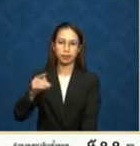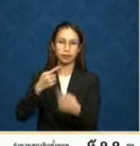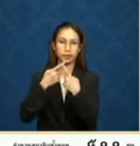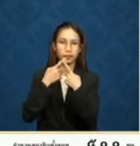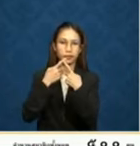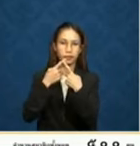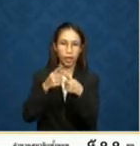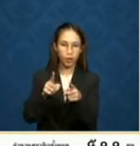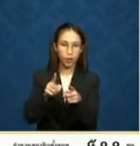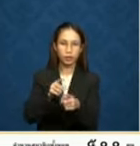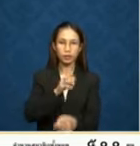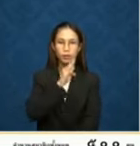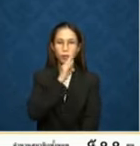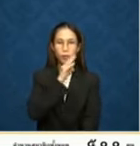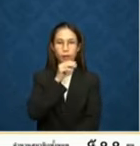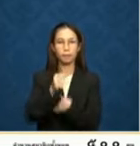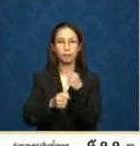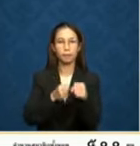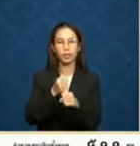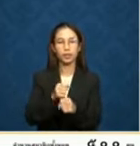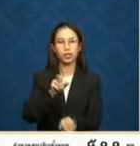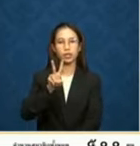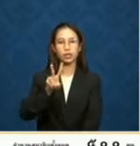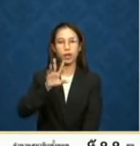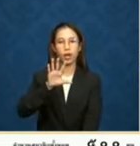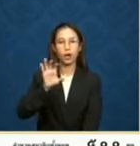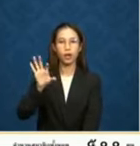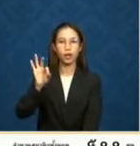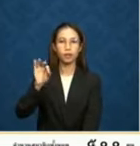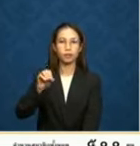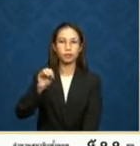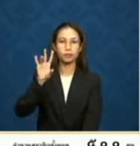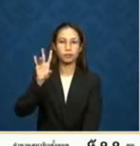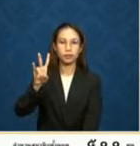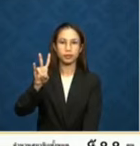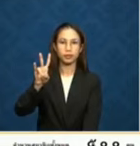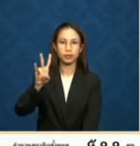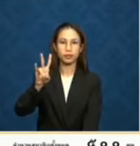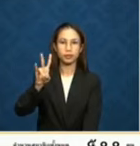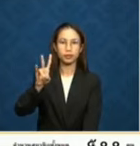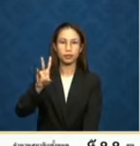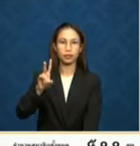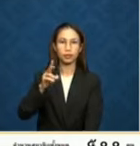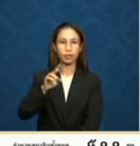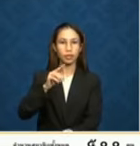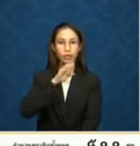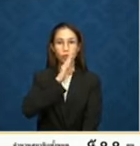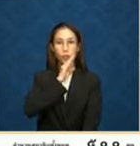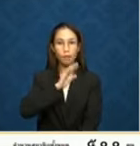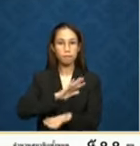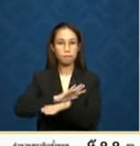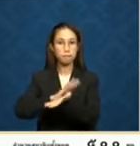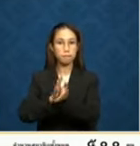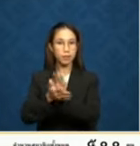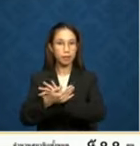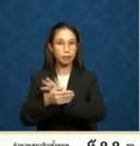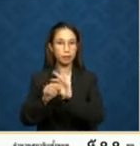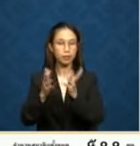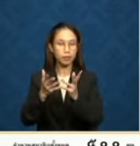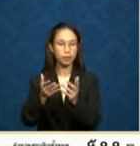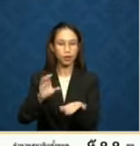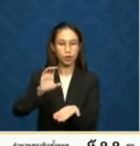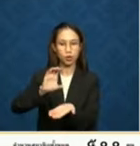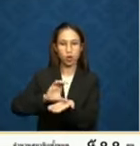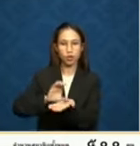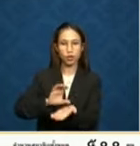ั้นไปเมื่อถึงพอสอ 2,597หากไม่มีการเปลยนแต่งใดๆทั้งสิ้นกองทู